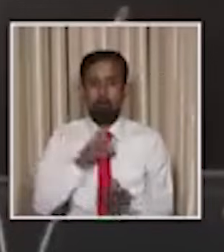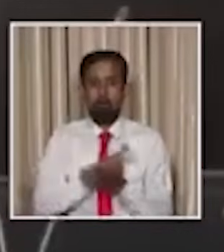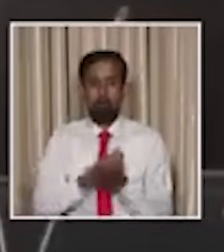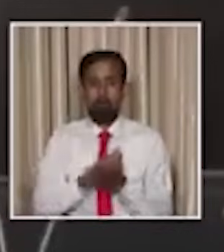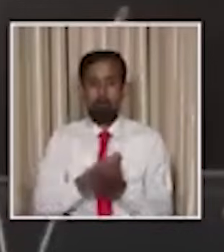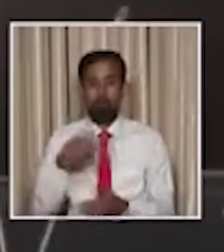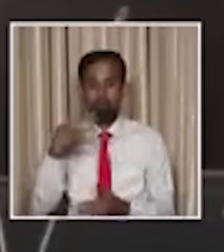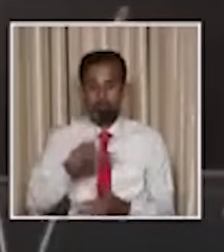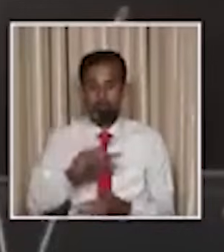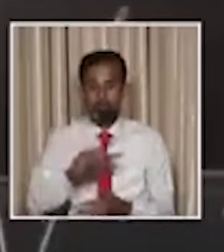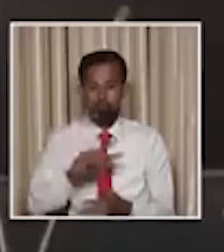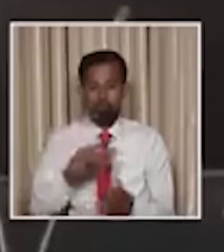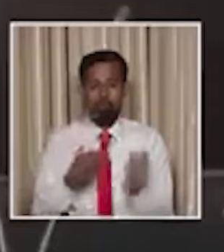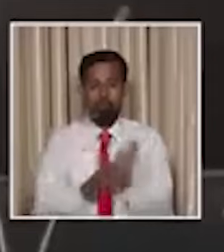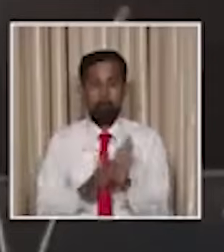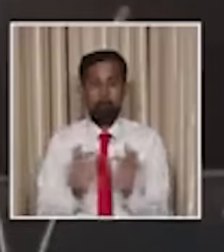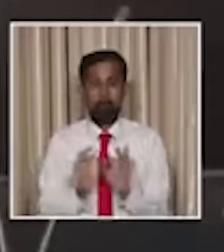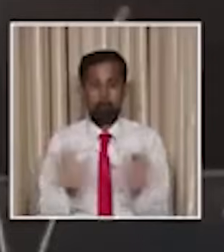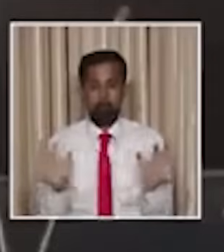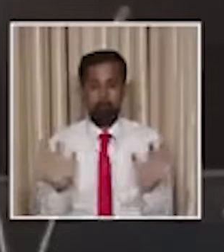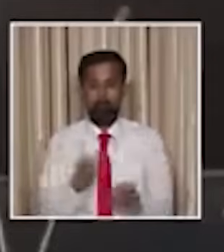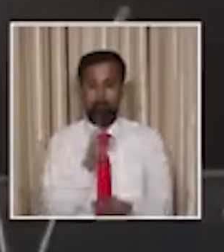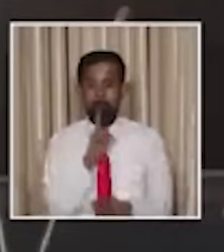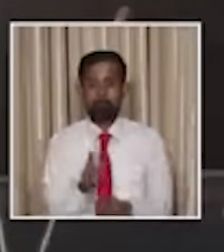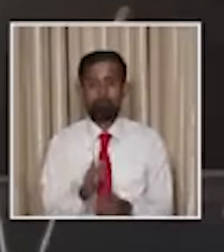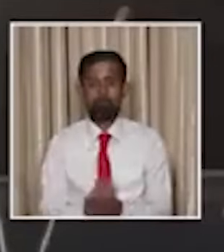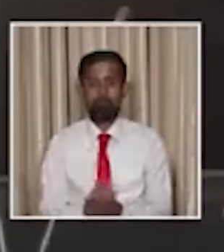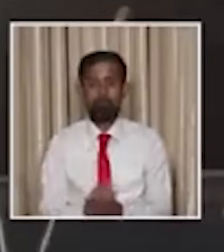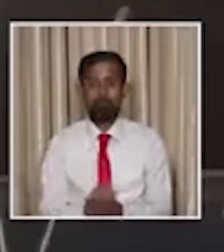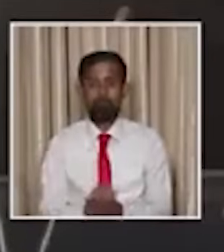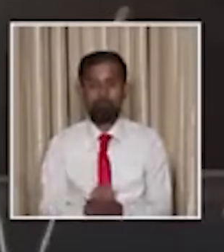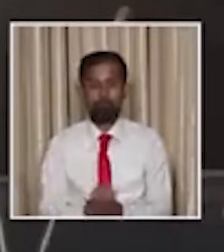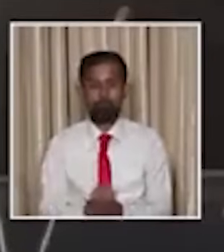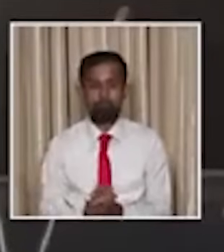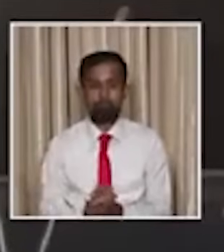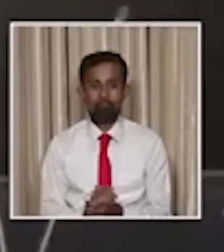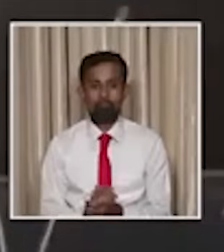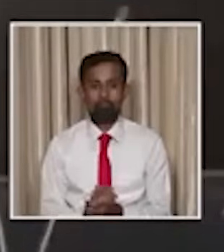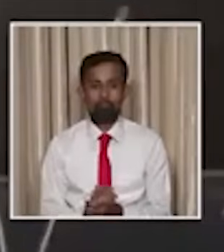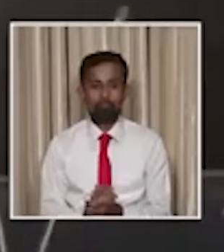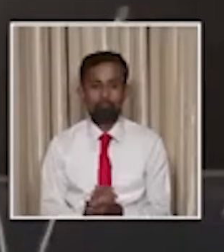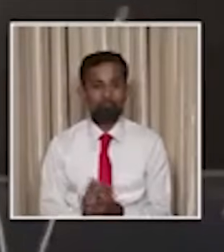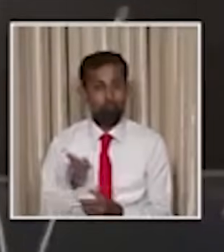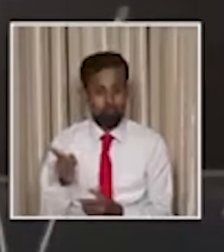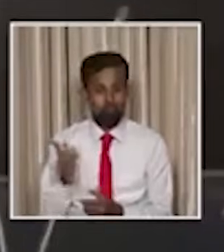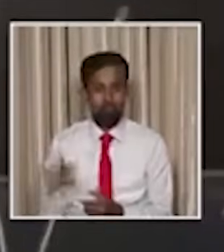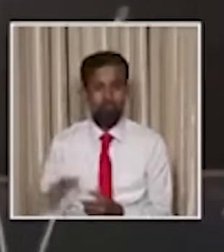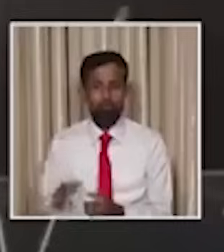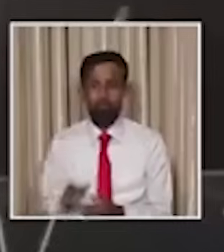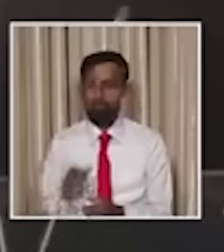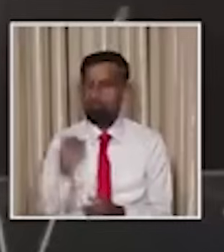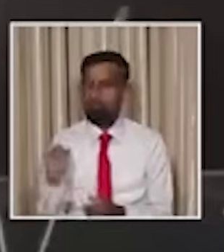நாட்டிலே செய்து ஆட்சி பீடத்திலே ஏற வேண்டும் என்பதற்காக இந்த பாவத்தை செய்தது மட்டுமல்லாமல் அப்பாவி முஸ்லிம்களையும்